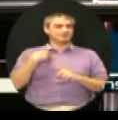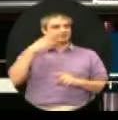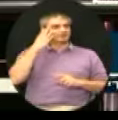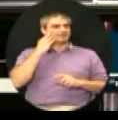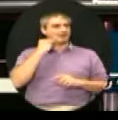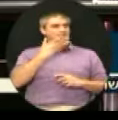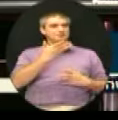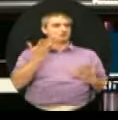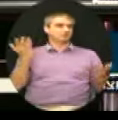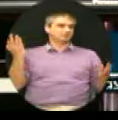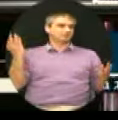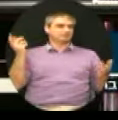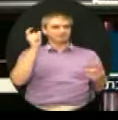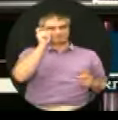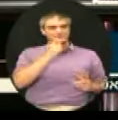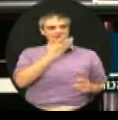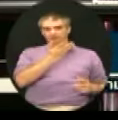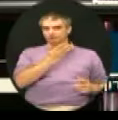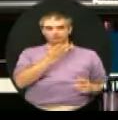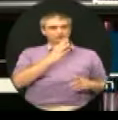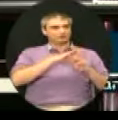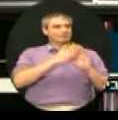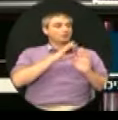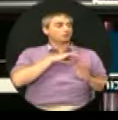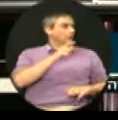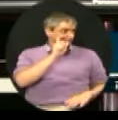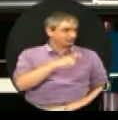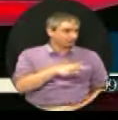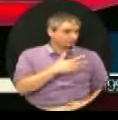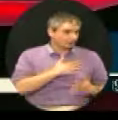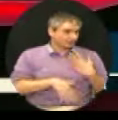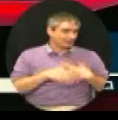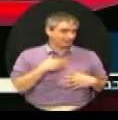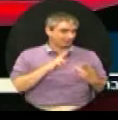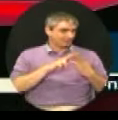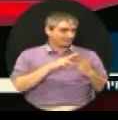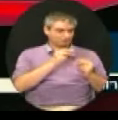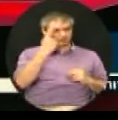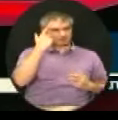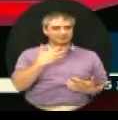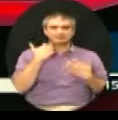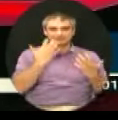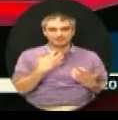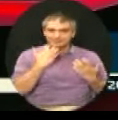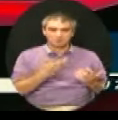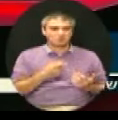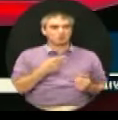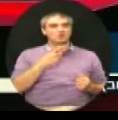וליהנות מהאיש ומכל התכונות שהיום מדברים בו. שהוא היה איש רעים להתרועע, הוא ידע לספר